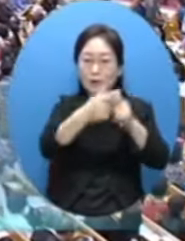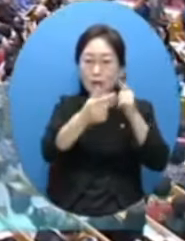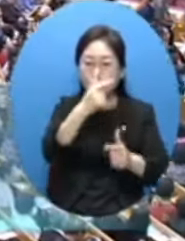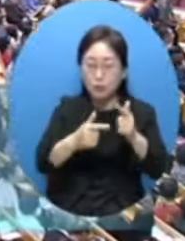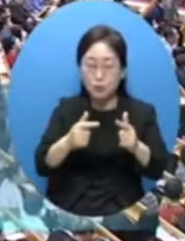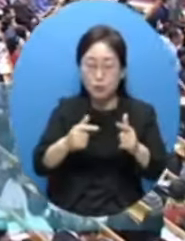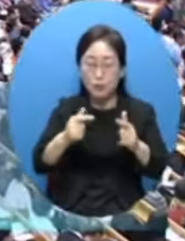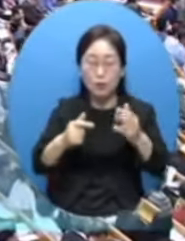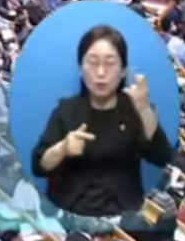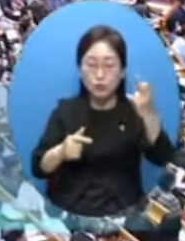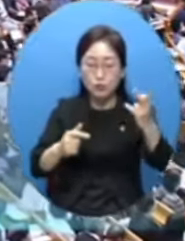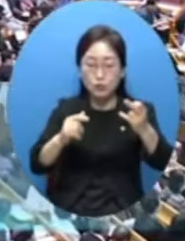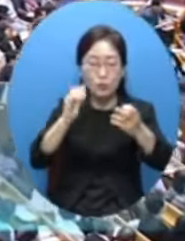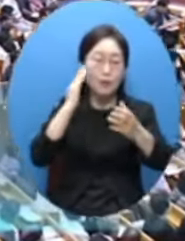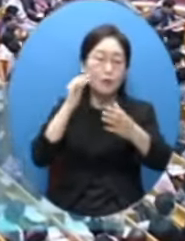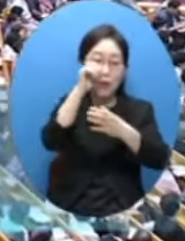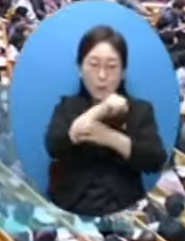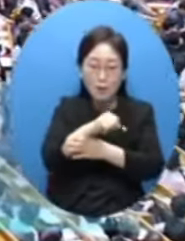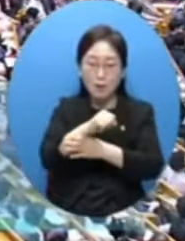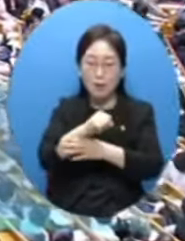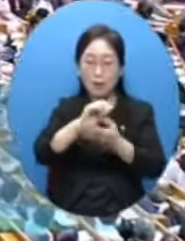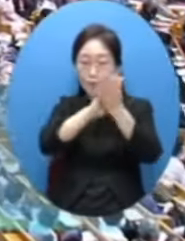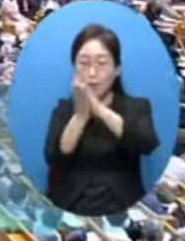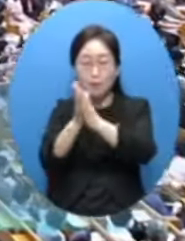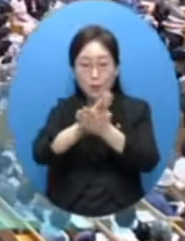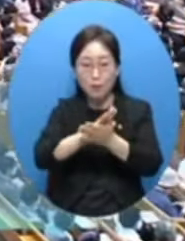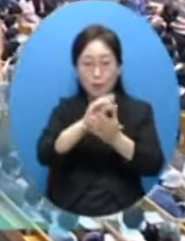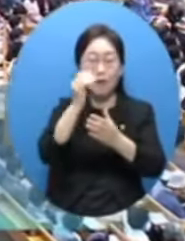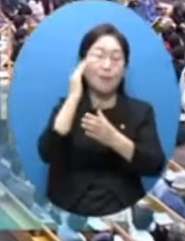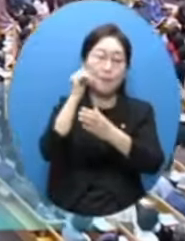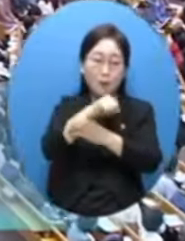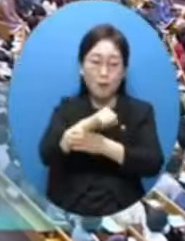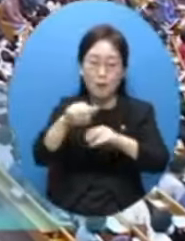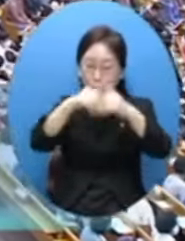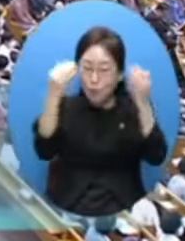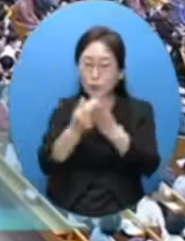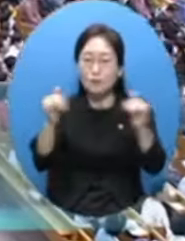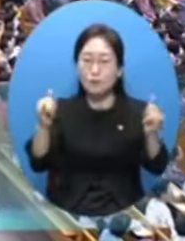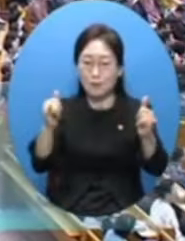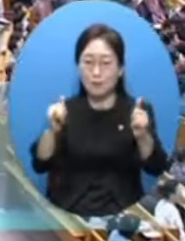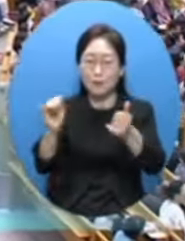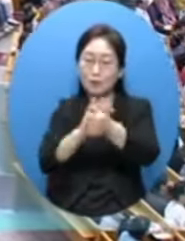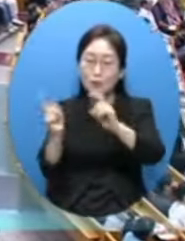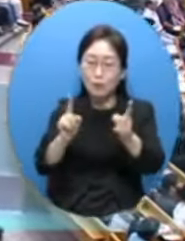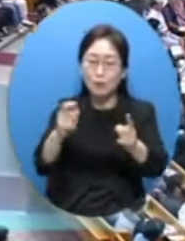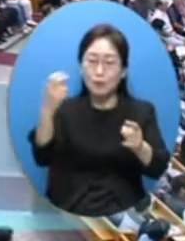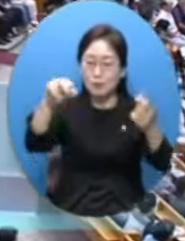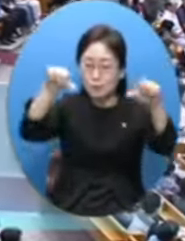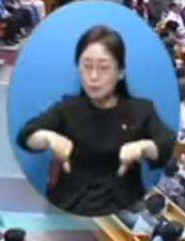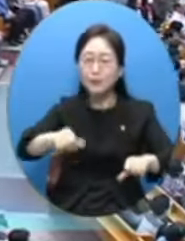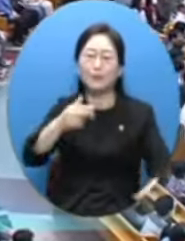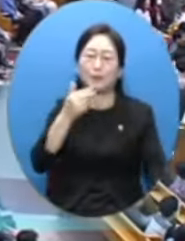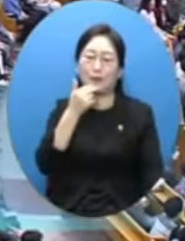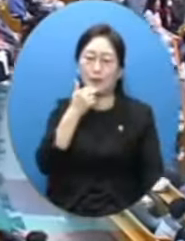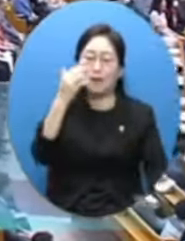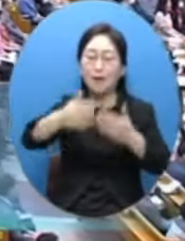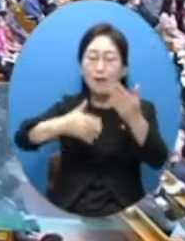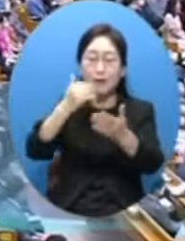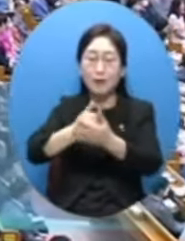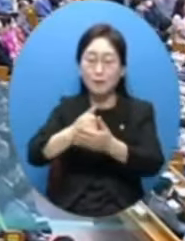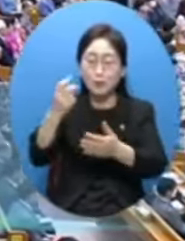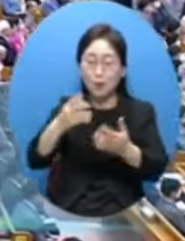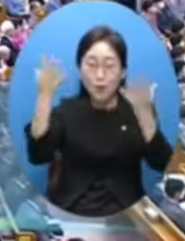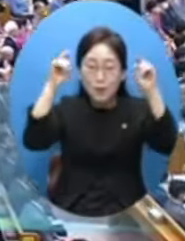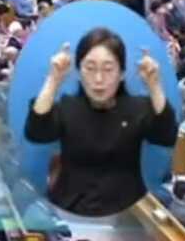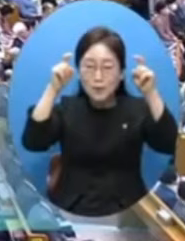그 열매를 맺고 그 나무 잎사귀들은 만국을 치료하기 위하여 있더라 다시 저주가 없으며 하나님과 그 어린